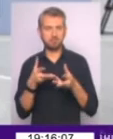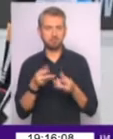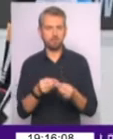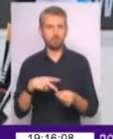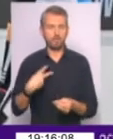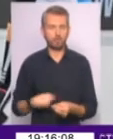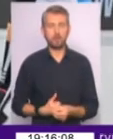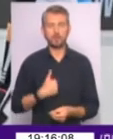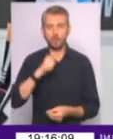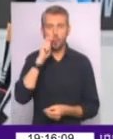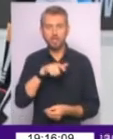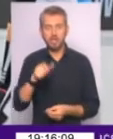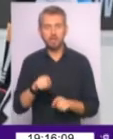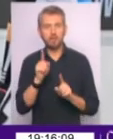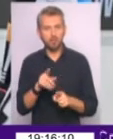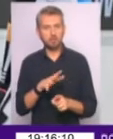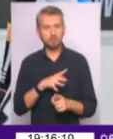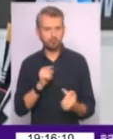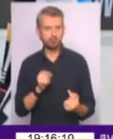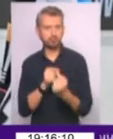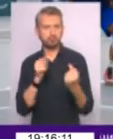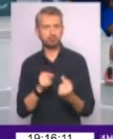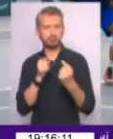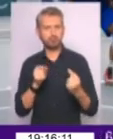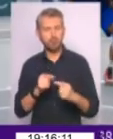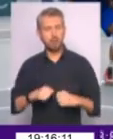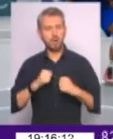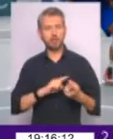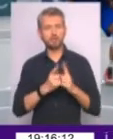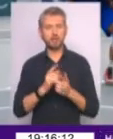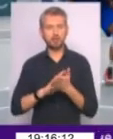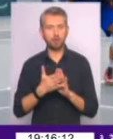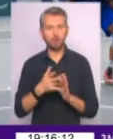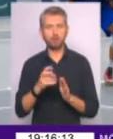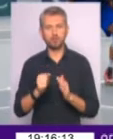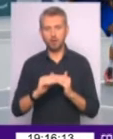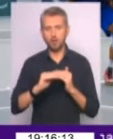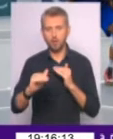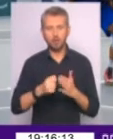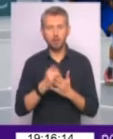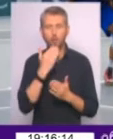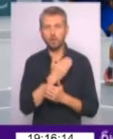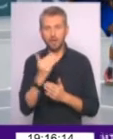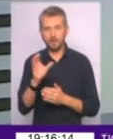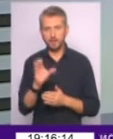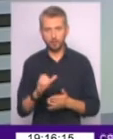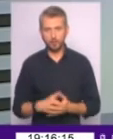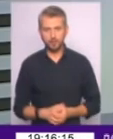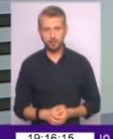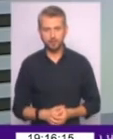честі українців вони чинили гідний опір і прагнули змінити ситуацію на корті до останніх секунд.